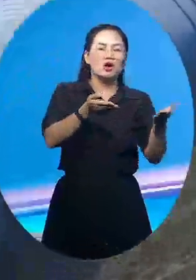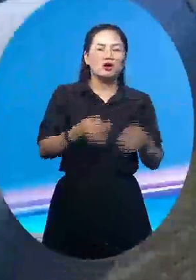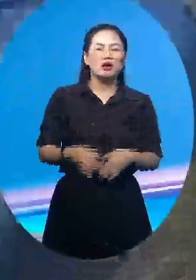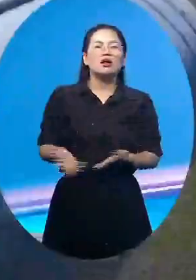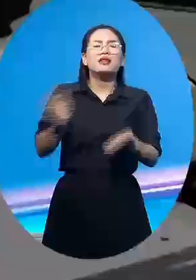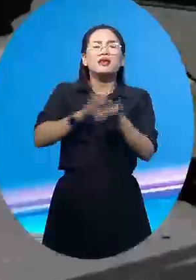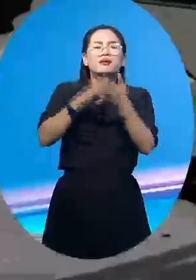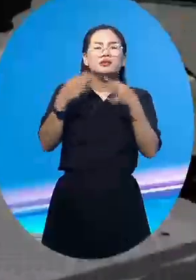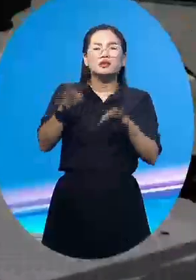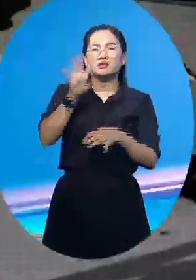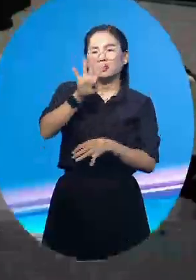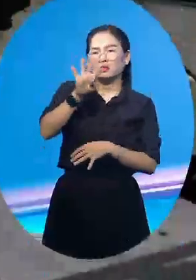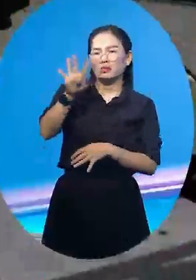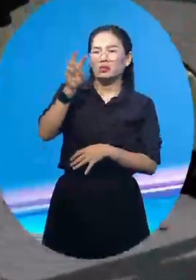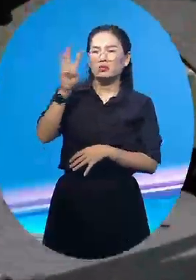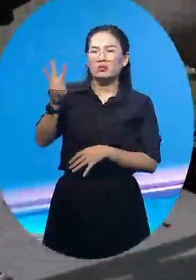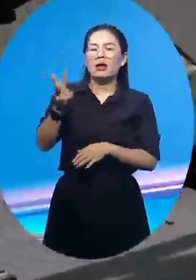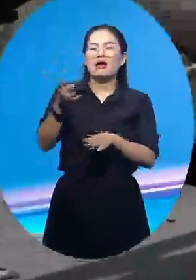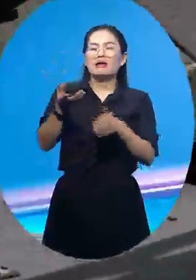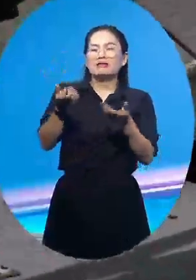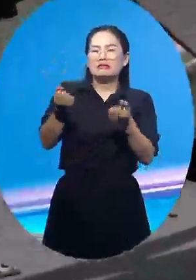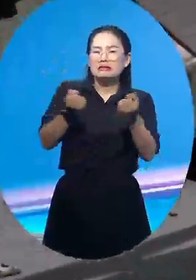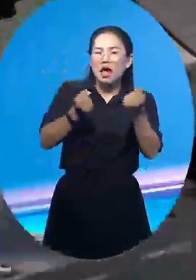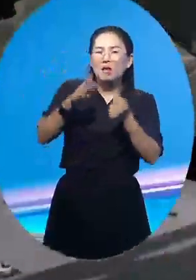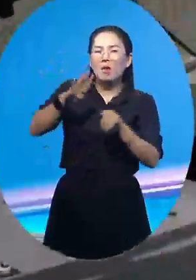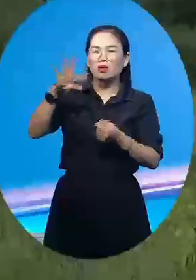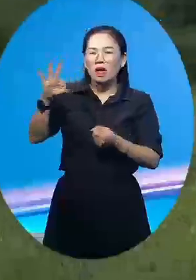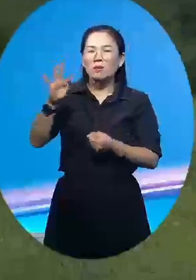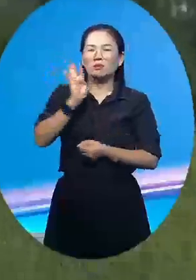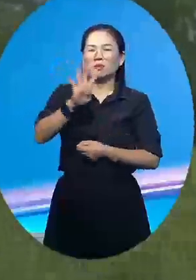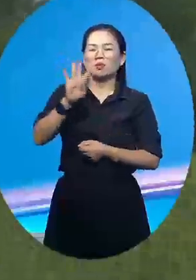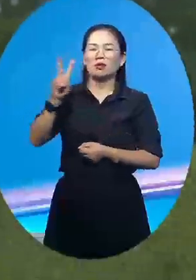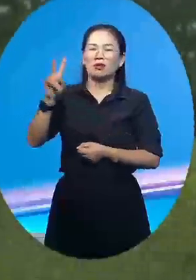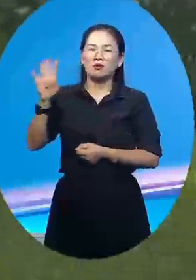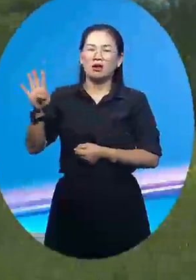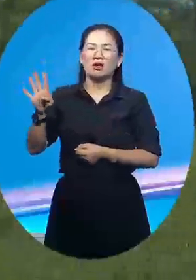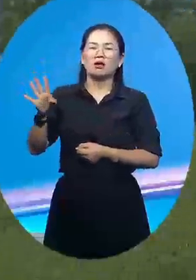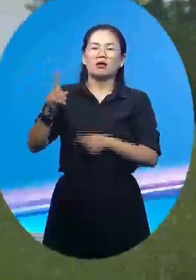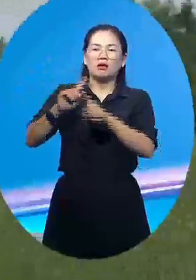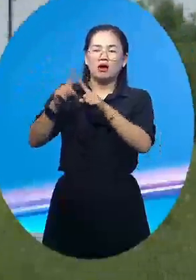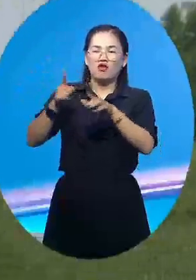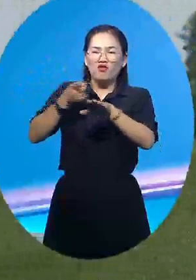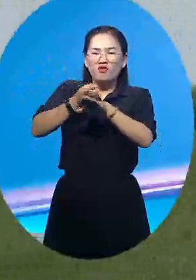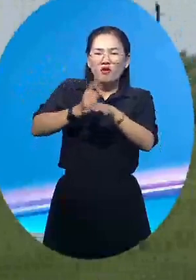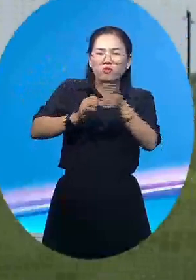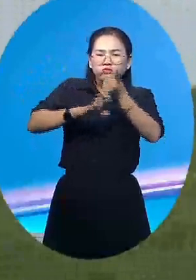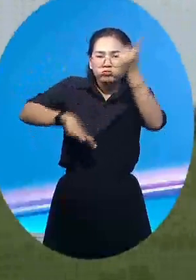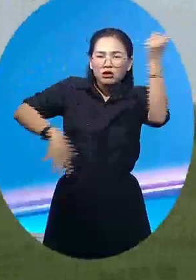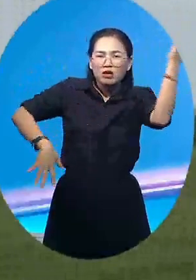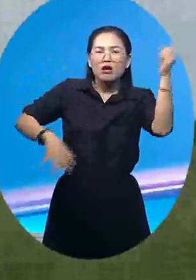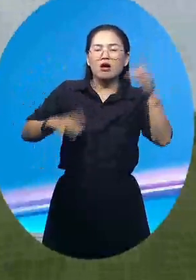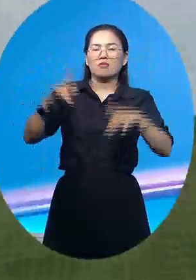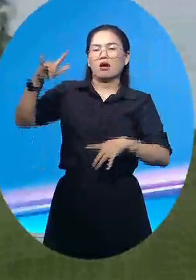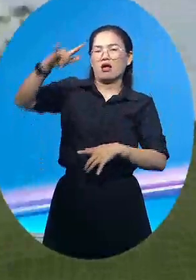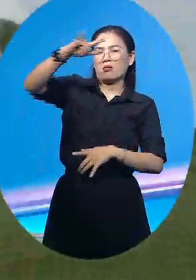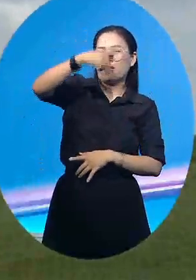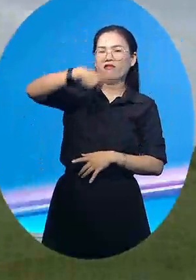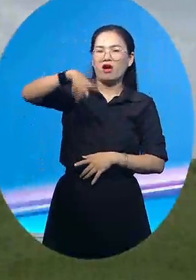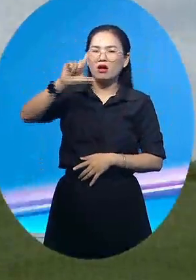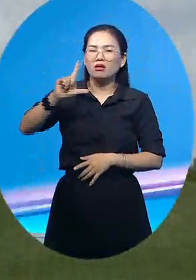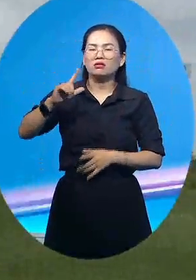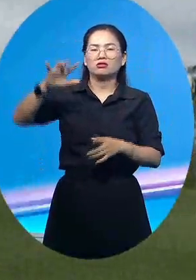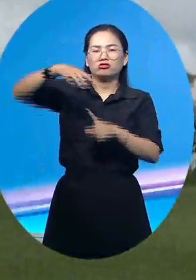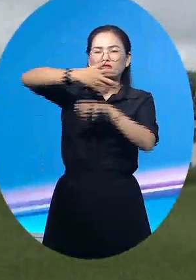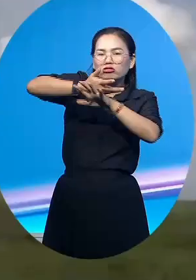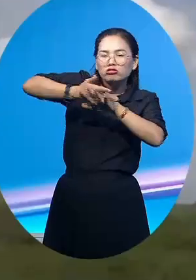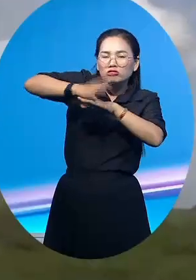khác bao gồm 443 xe bọc thép 424 xe thông thường 42 bệ phóng tên lửa đa nòng 10 máy bay phản lực 4 trực